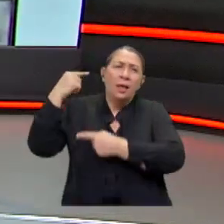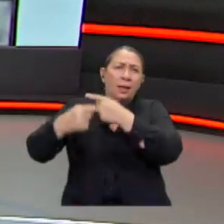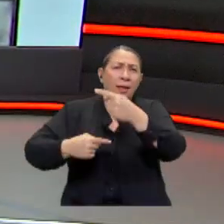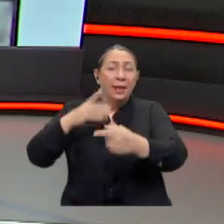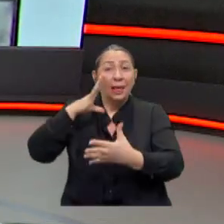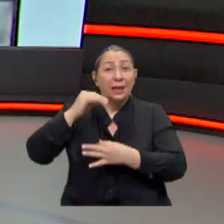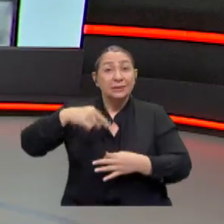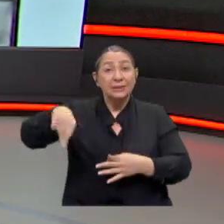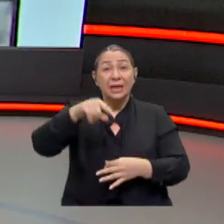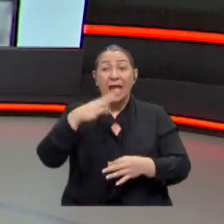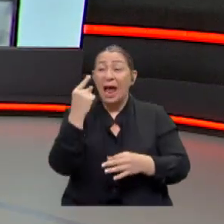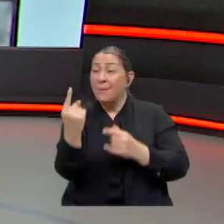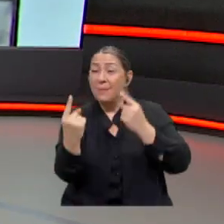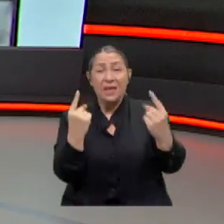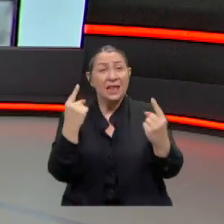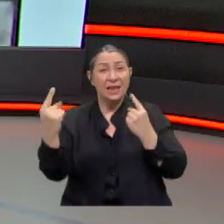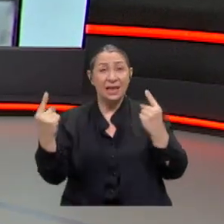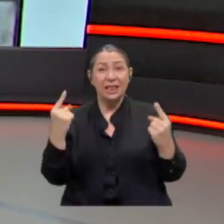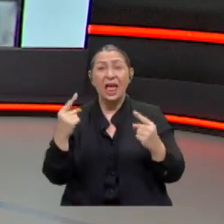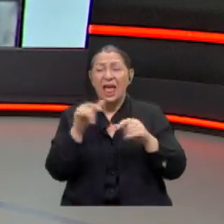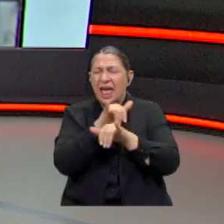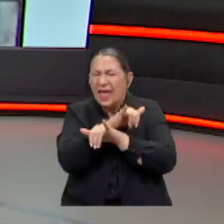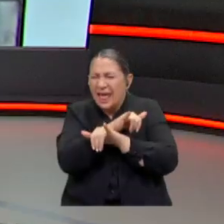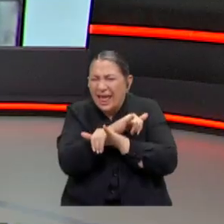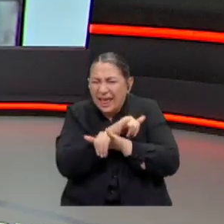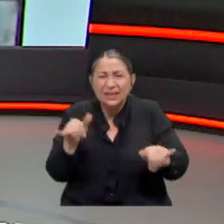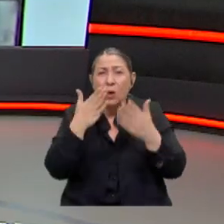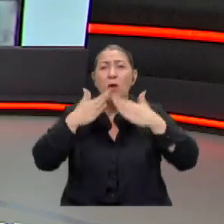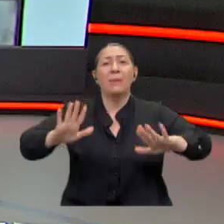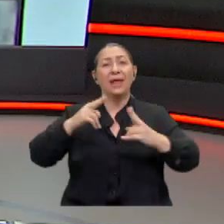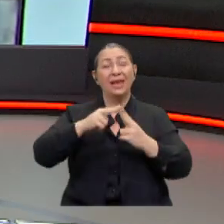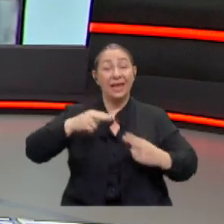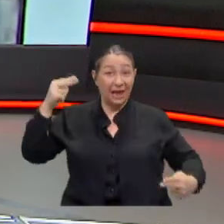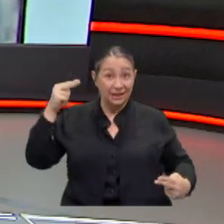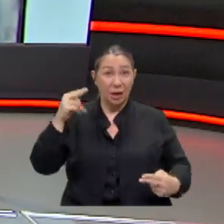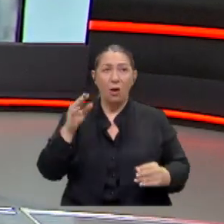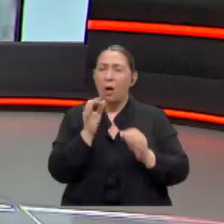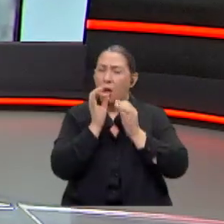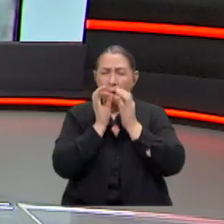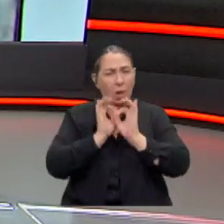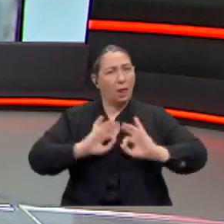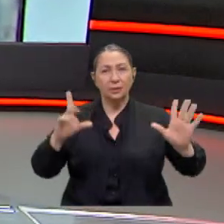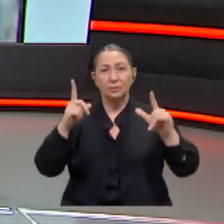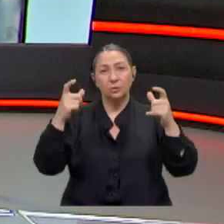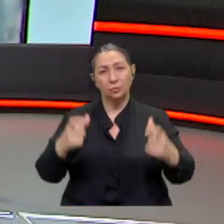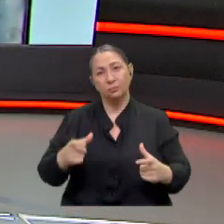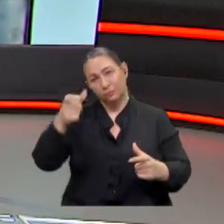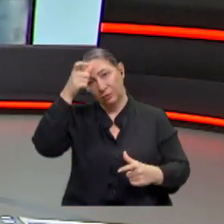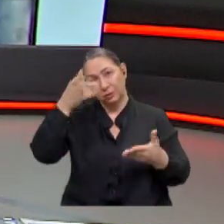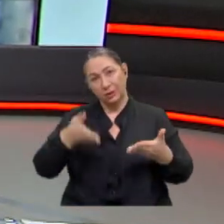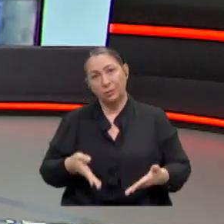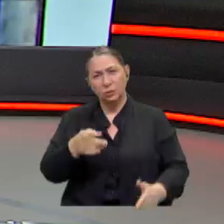insanlarının her birinin eşsiz hikayesiyle e olağanüstü bir ülkedir